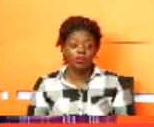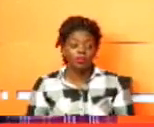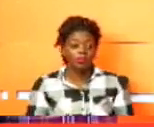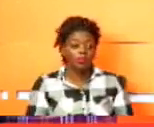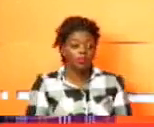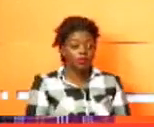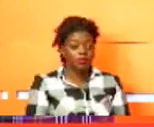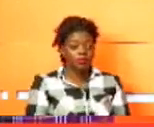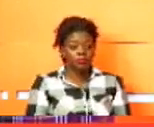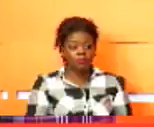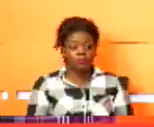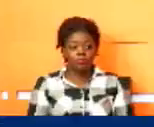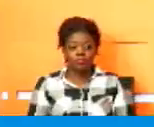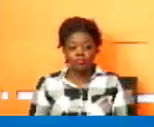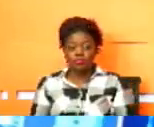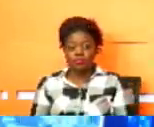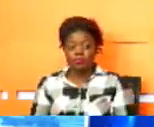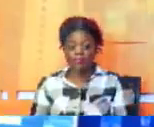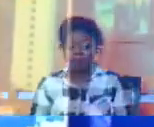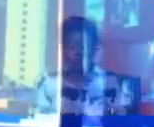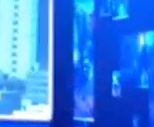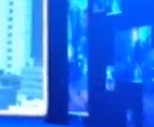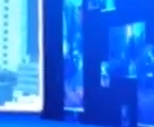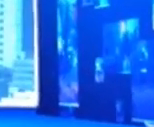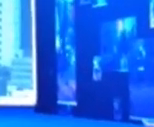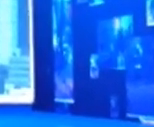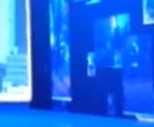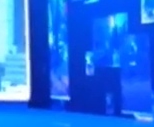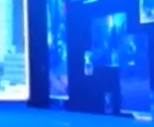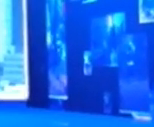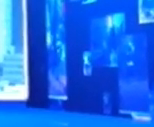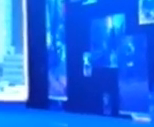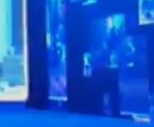mwa mwa mwa mwa mwa mwa mwa mwa mwa mwa mwa mwa mwa.